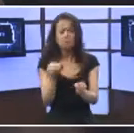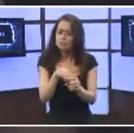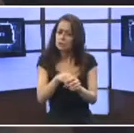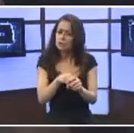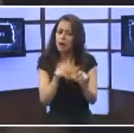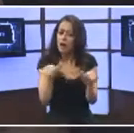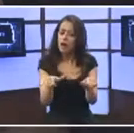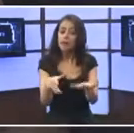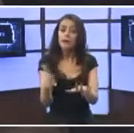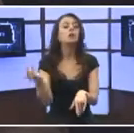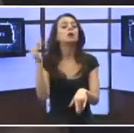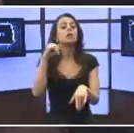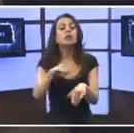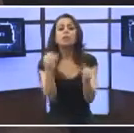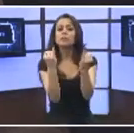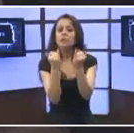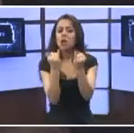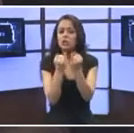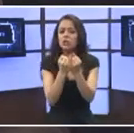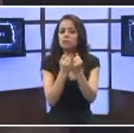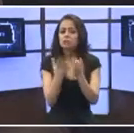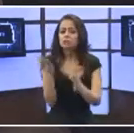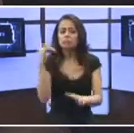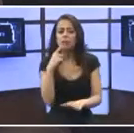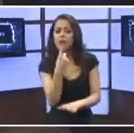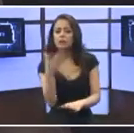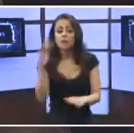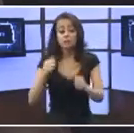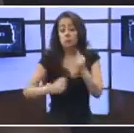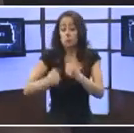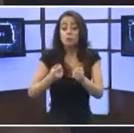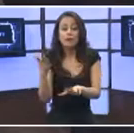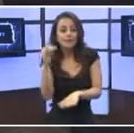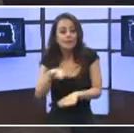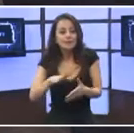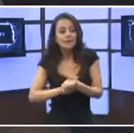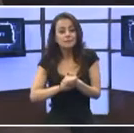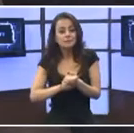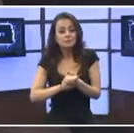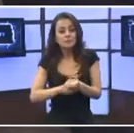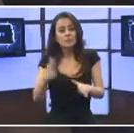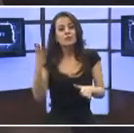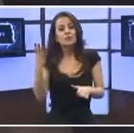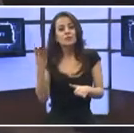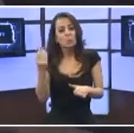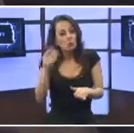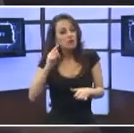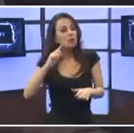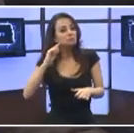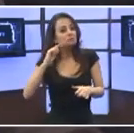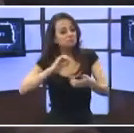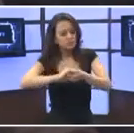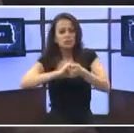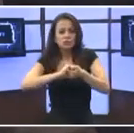Sedat kardeşimizin özünde var o koşarak gelme konusu. Zaten kesinlikle çok iyi de koştuğuna ben kefilim. Kesinlikle başkanım